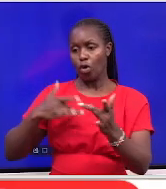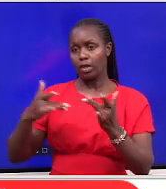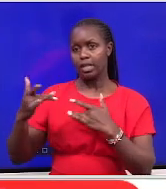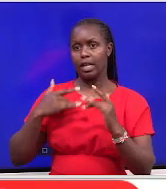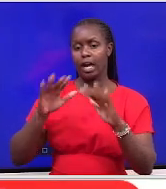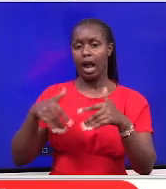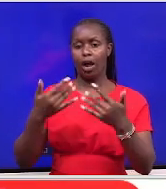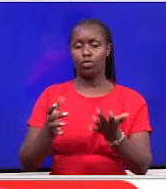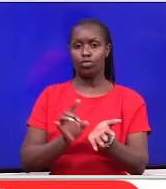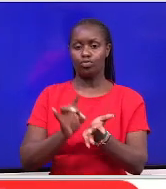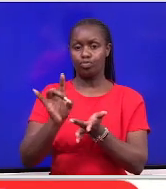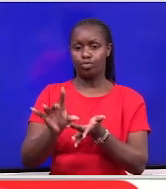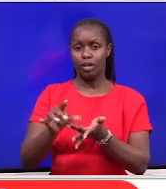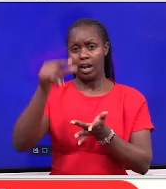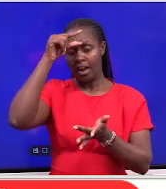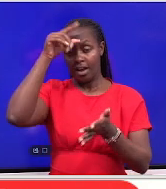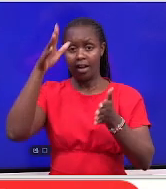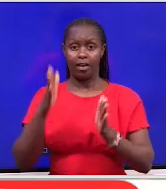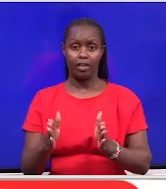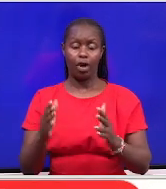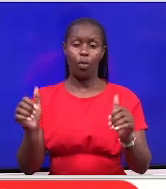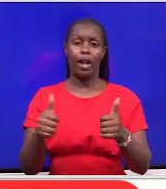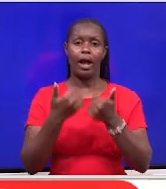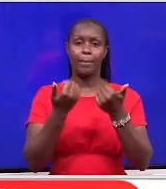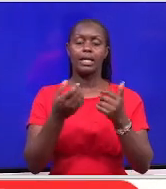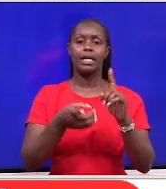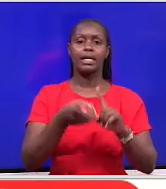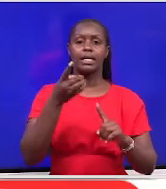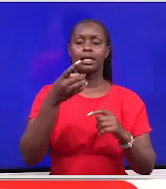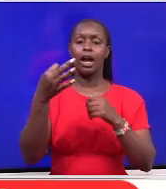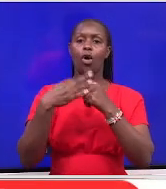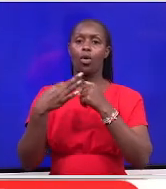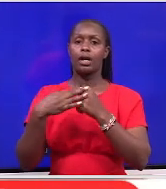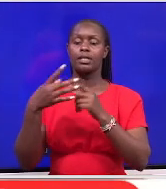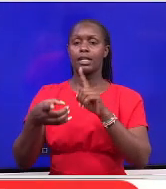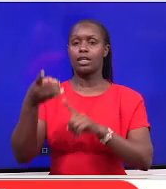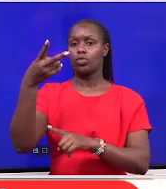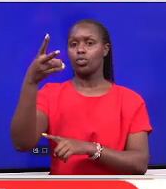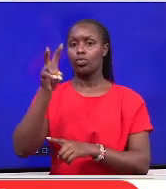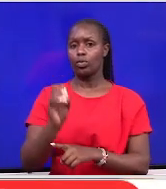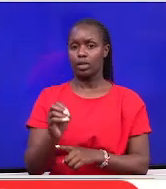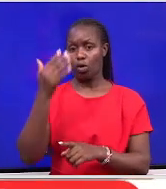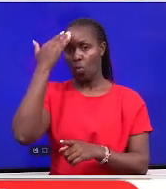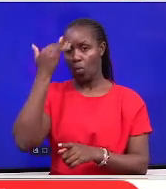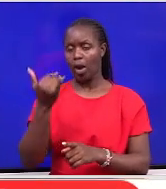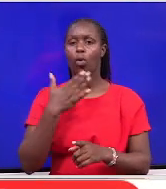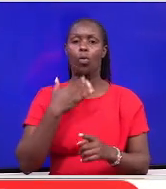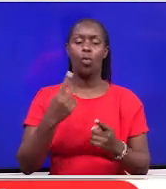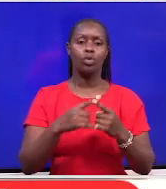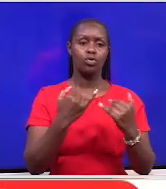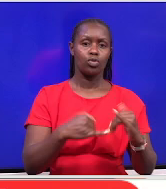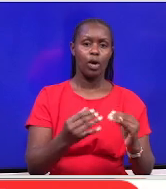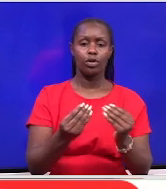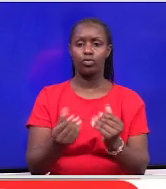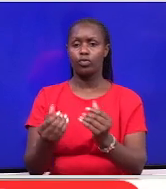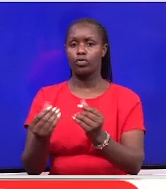kwa gavana Mwangaza itafanya hivyo Agosti 20 mwaka huu. Hii ni kutoa nafasi kwa utatuzi mbadala wa mizozo, kama Rais